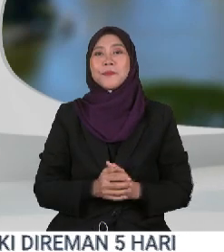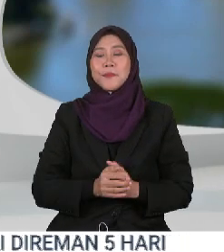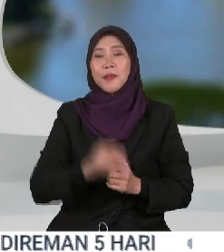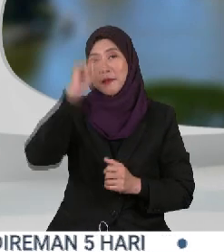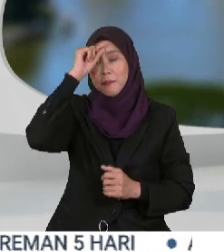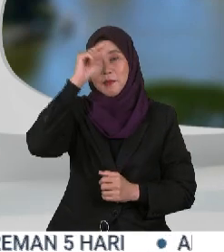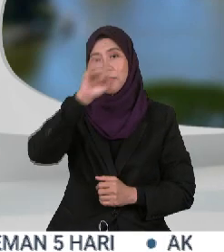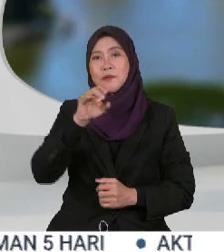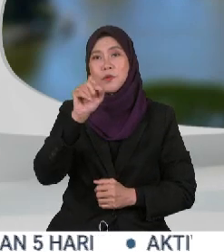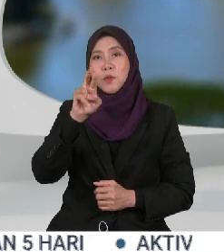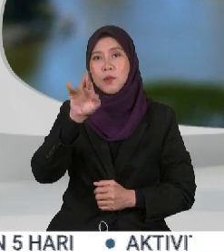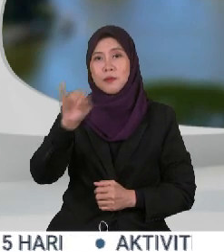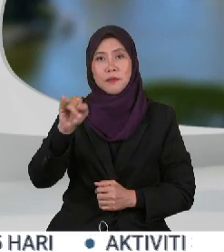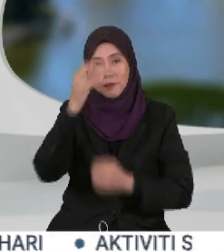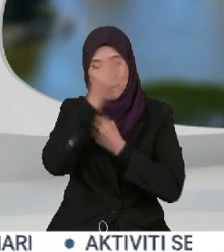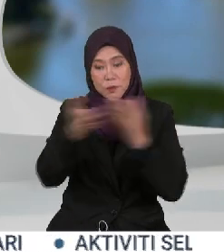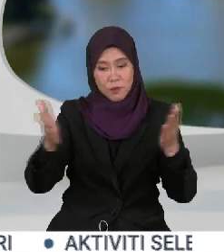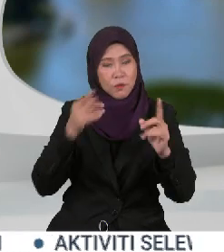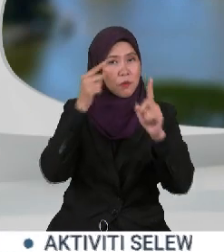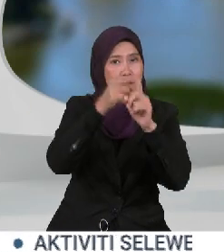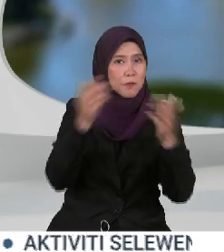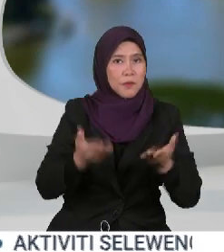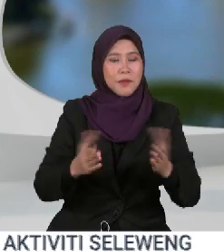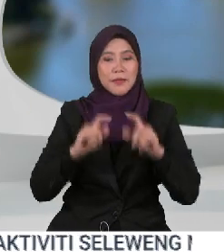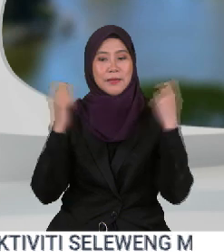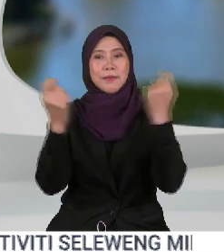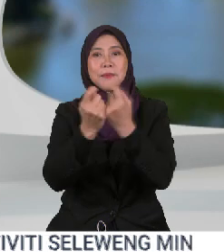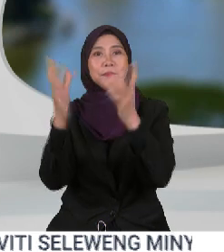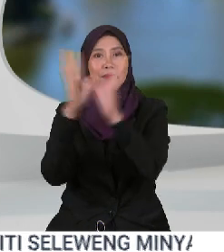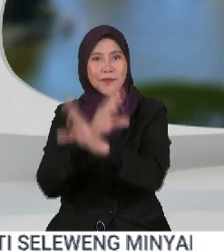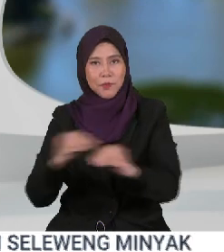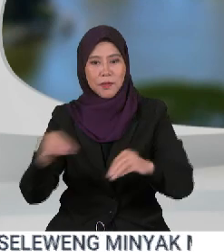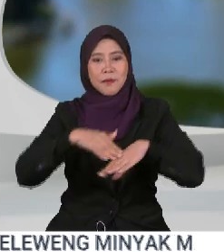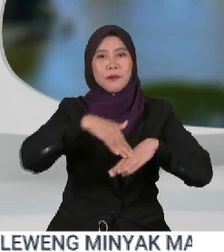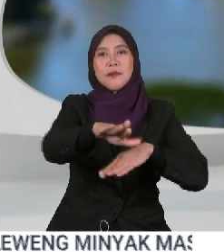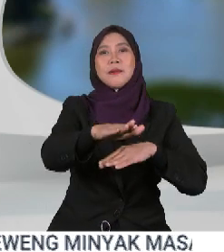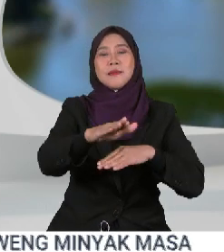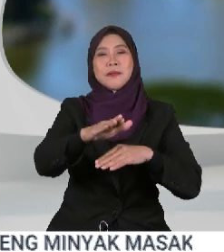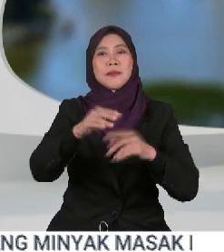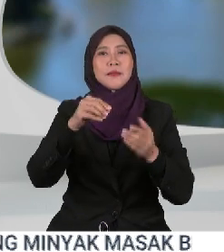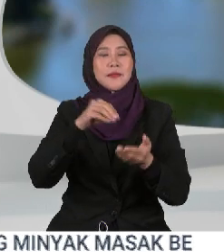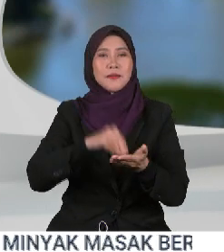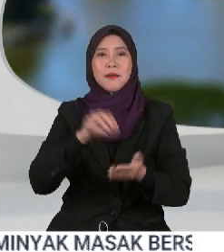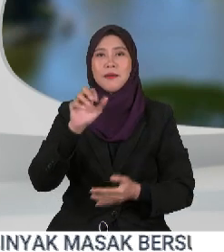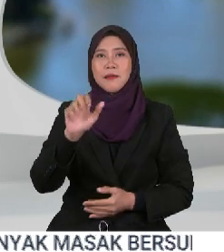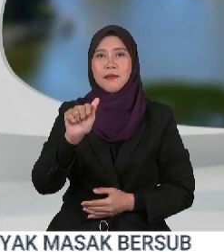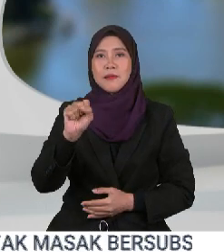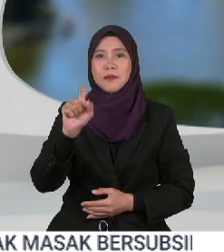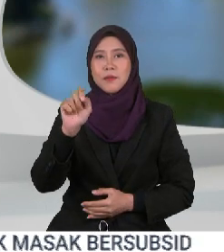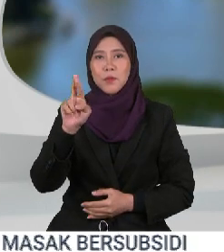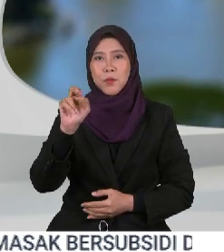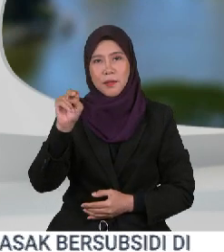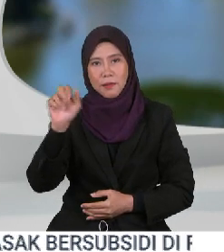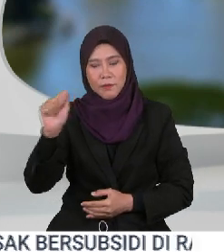Johari Tun Openg memberitahu bagi tujuan tersebut, satu pasukan dari Sarawak telah dihantar ke Republik Estonia bagi